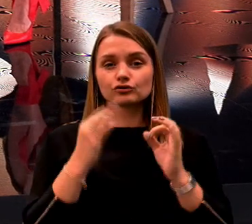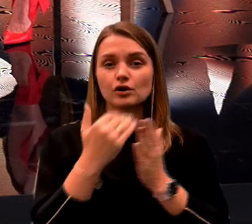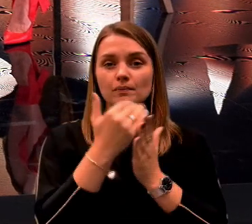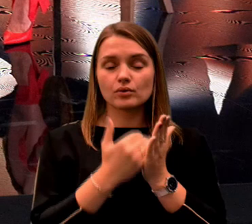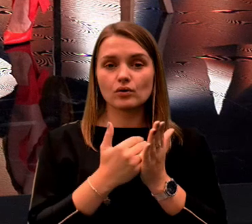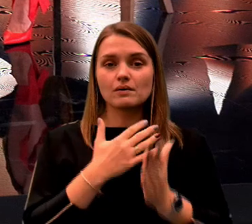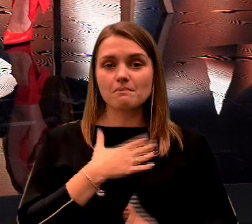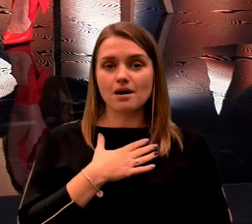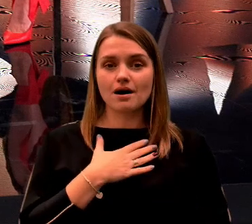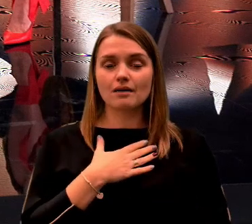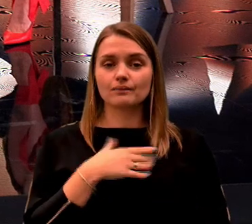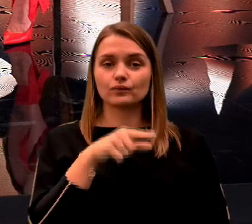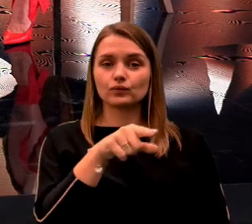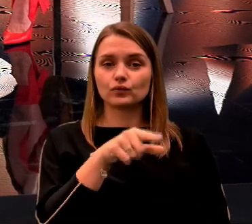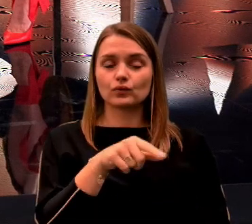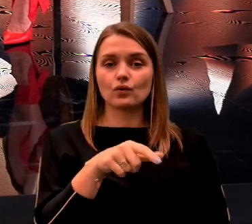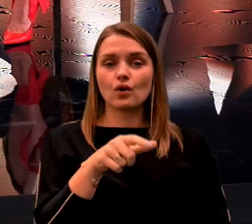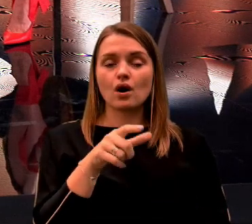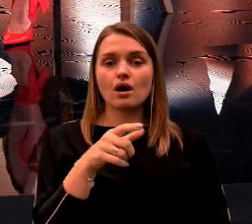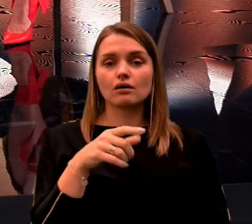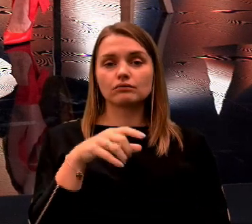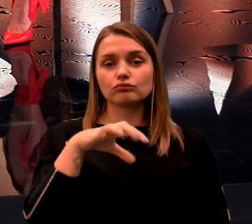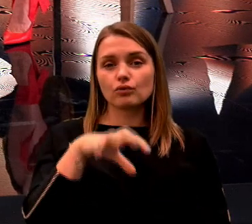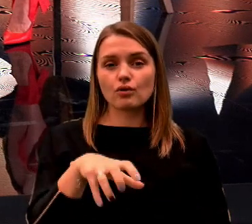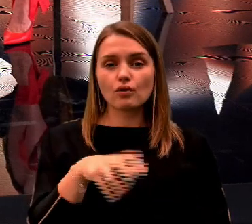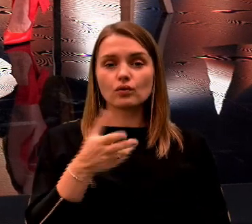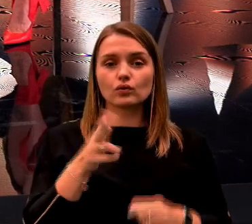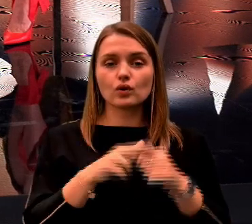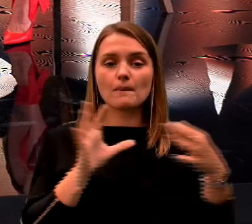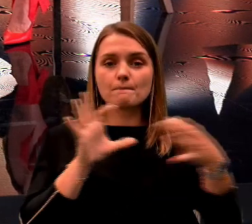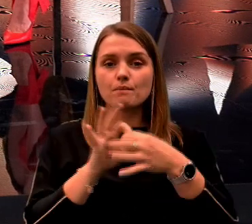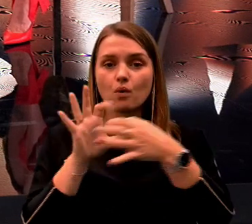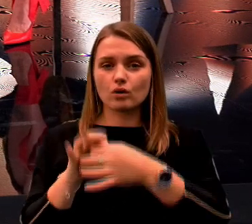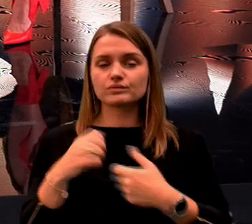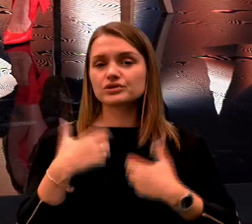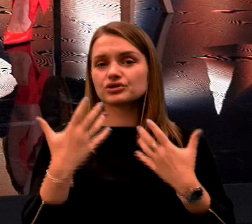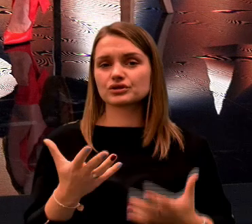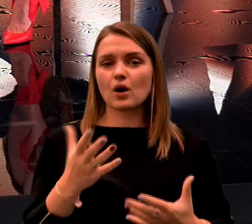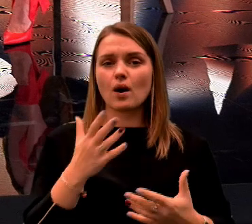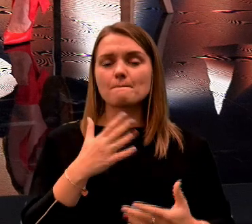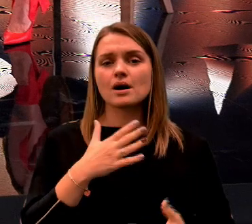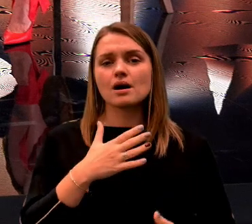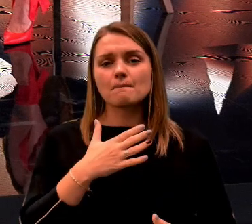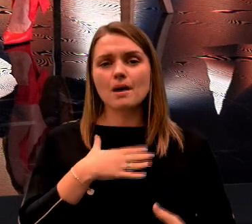grono, które łączy, proszę Państwa, kilka perspektyw. Zależało mi na tym, żeby mieć przedstawiciela polskiej, rodzimej